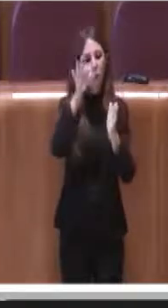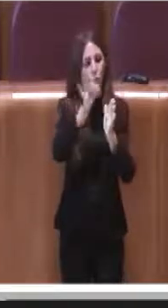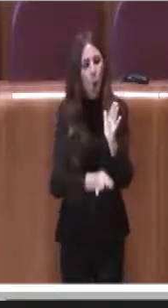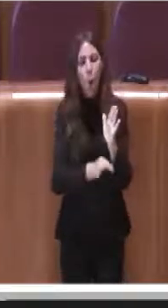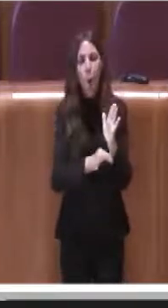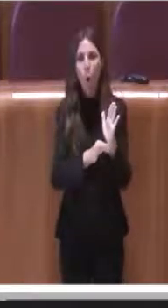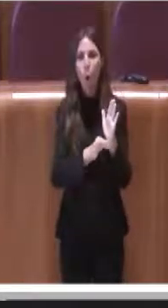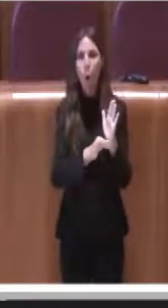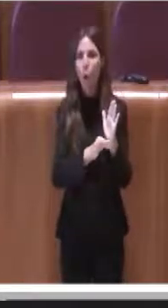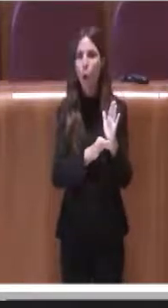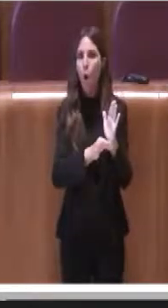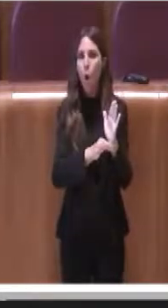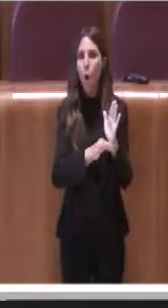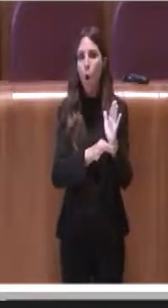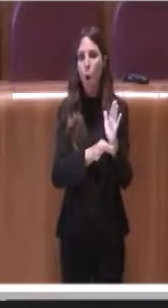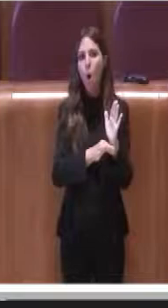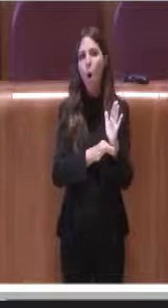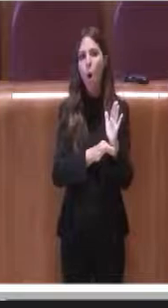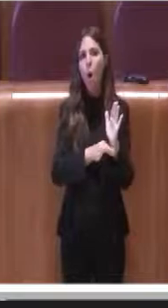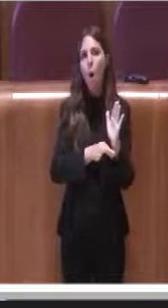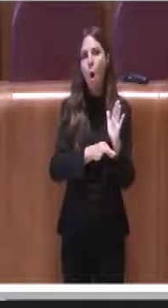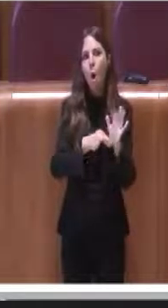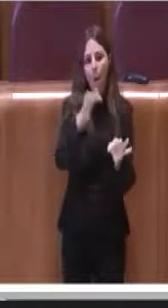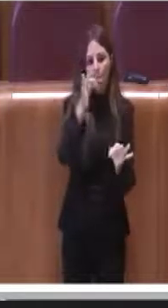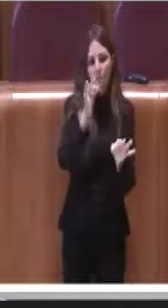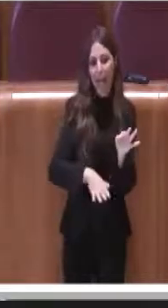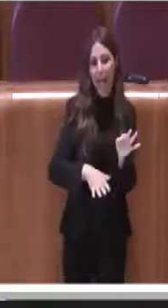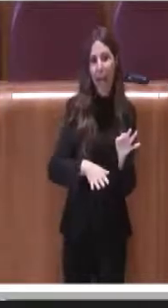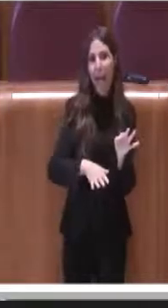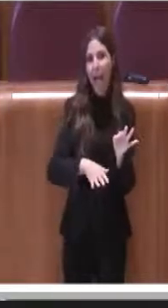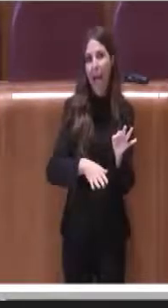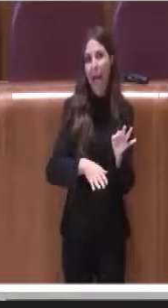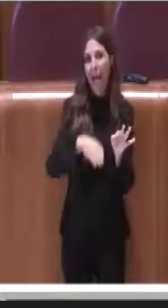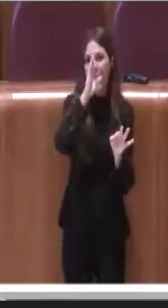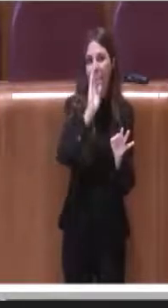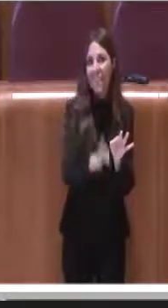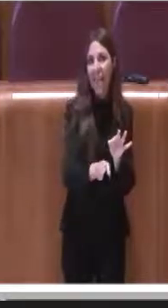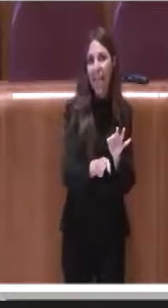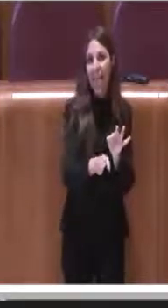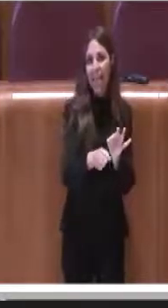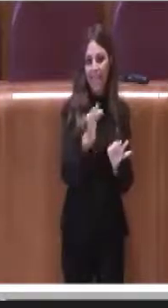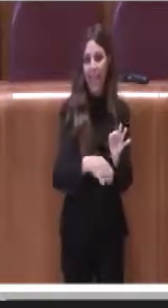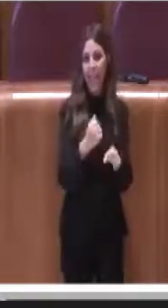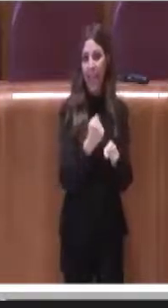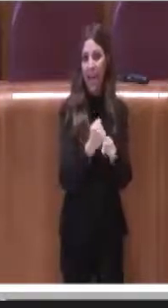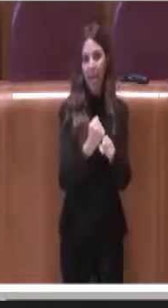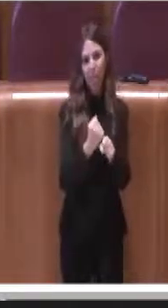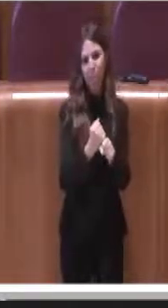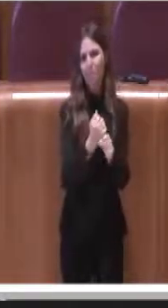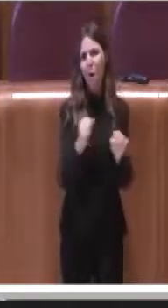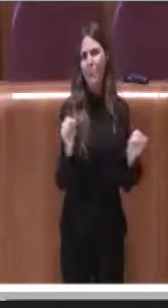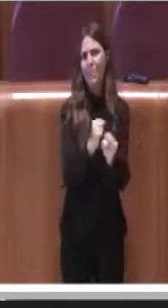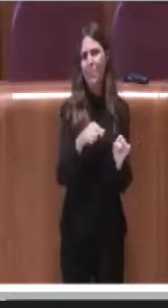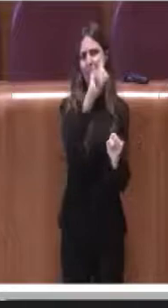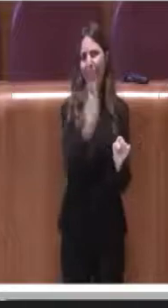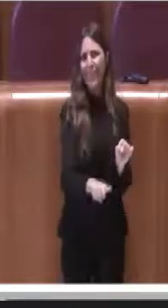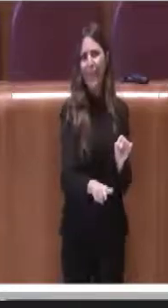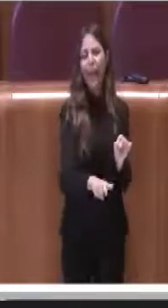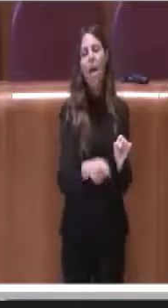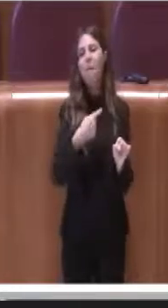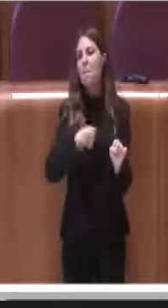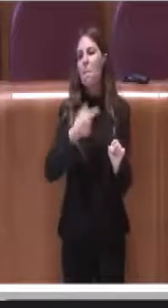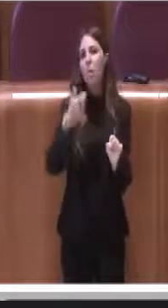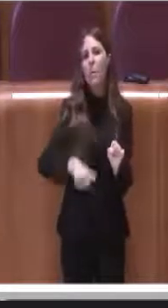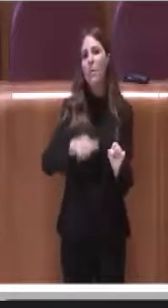che siano, come si dice in gergo, self-executing, ossia direttamente esecutive, ma hanno sempre bisogno di un decreto attuativo